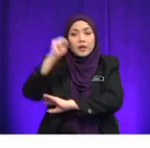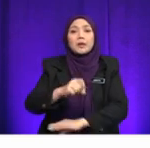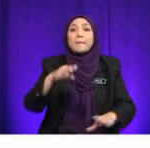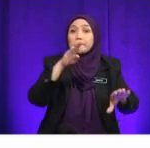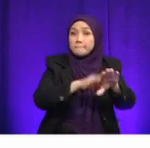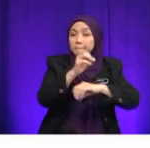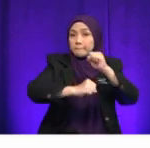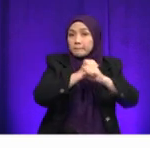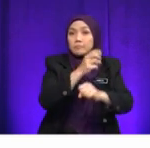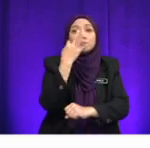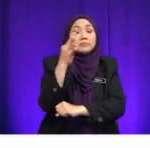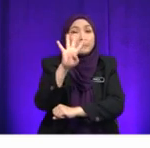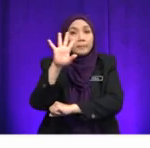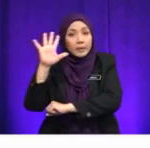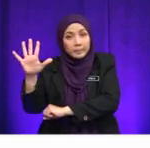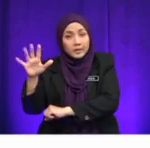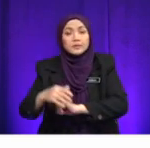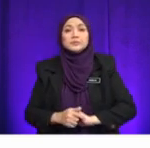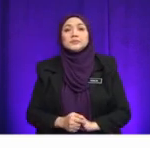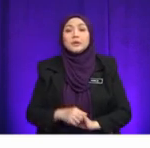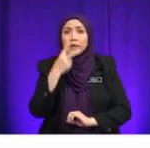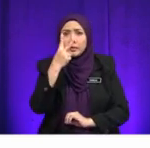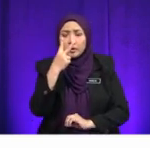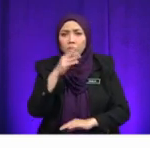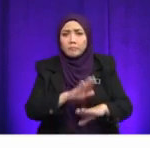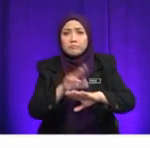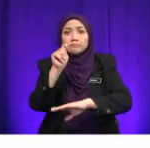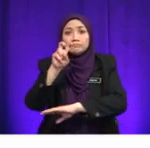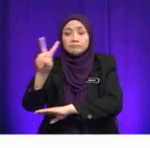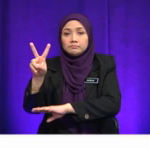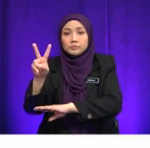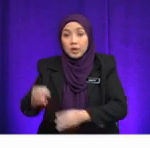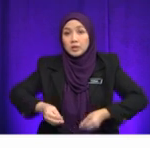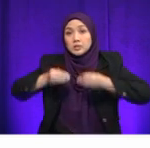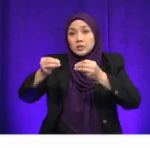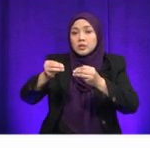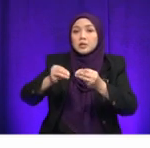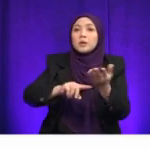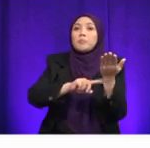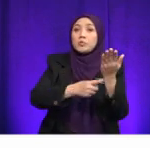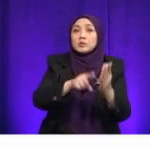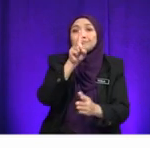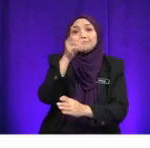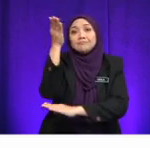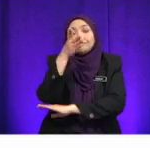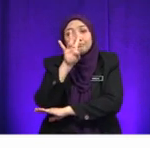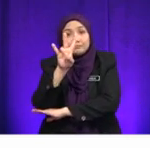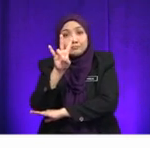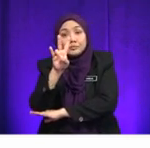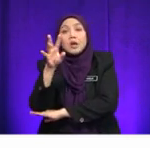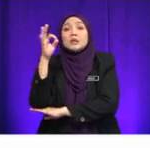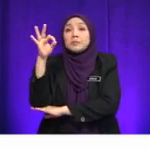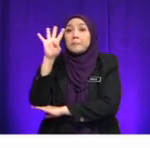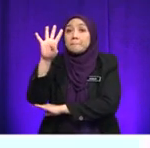dan seterusnya Oke kita lihat ya penyerahan serawa ini dilakukan pada satu Jurai 1946 tetapi